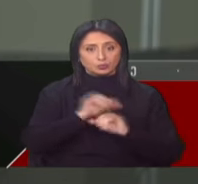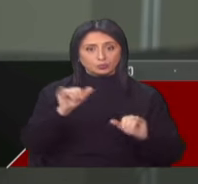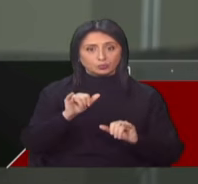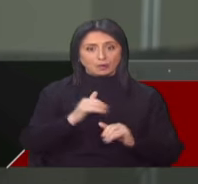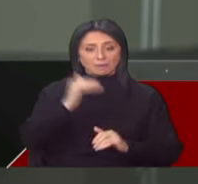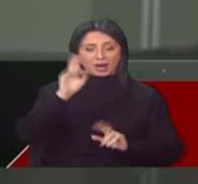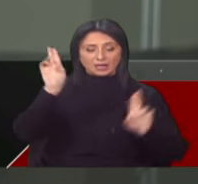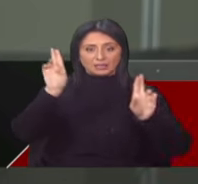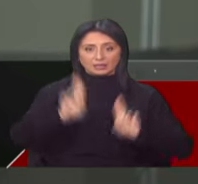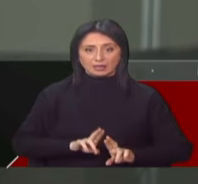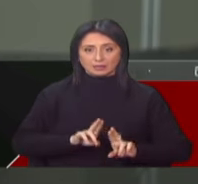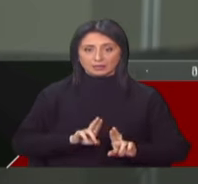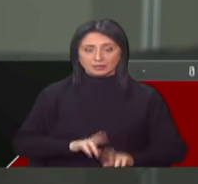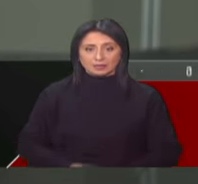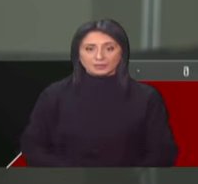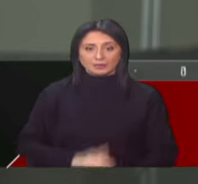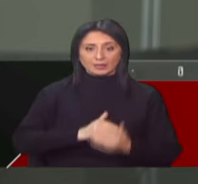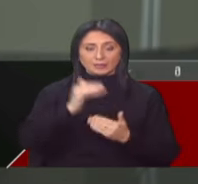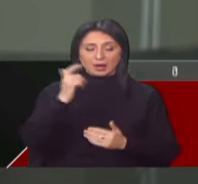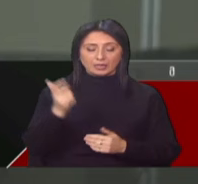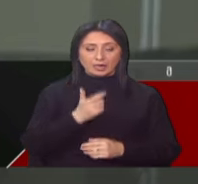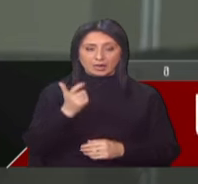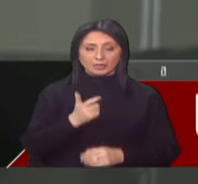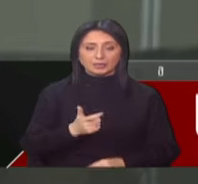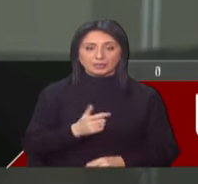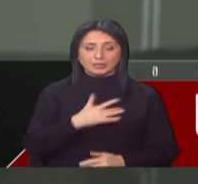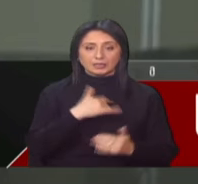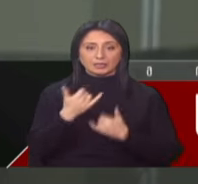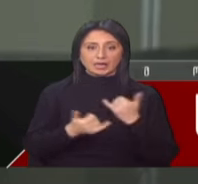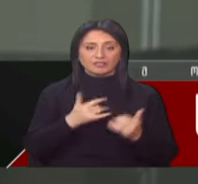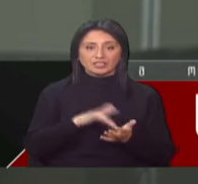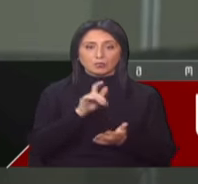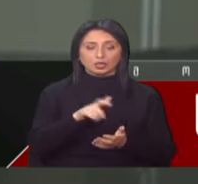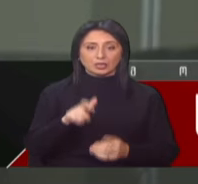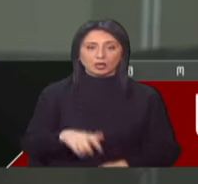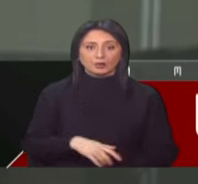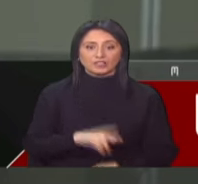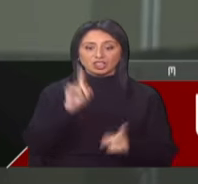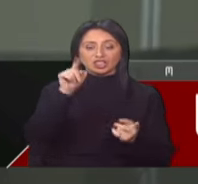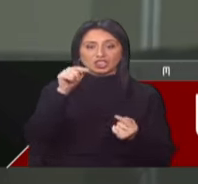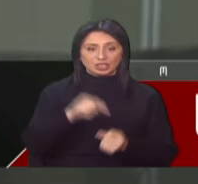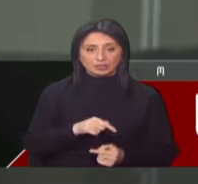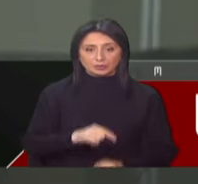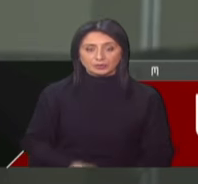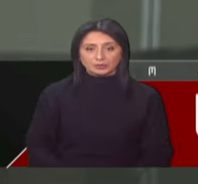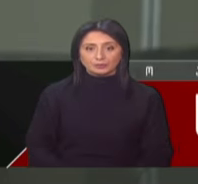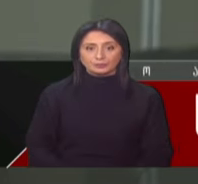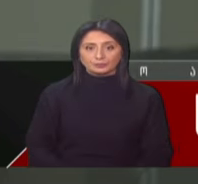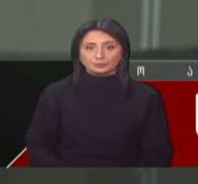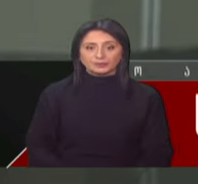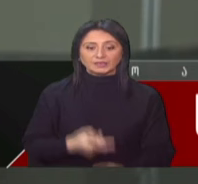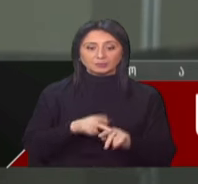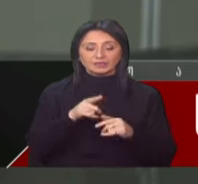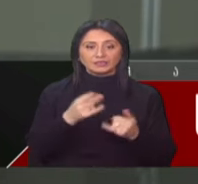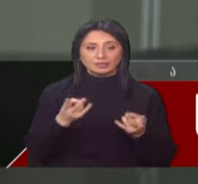მიაწოდონ მაღალი სტანდარტის და მაღალი ხარისხის სერვისები მოსახლეობას. Შესაბამისად,